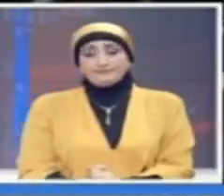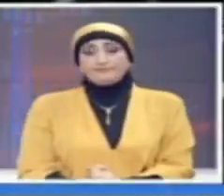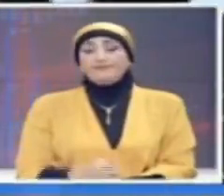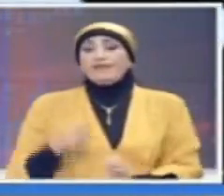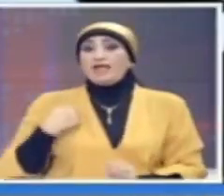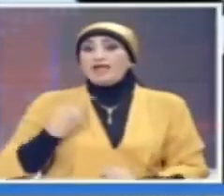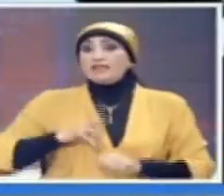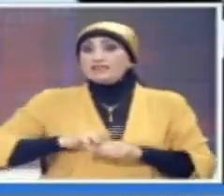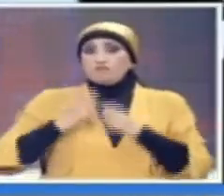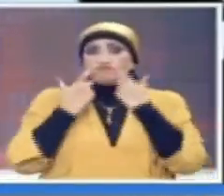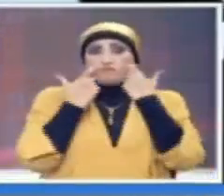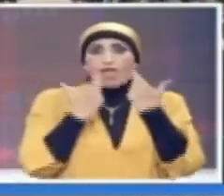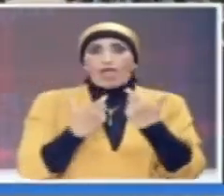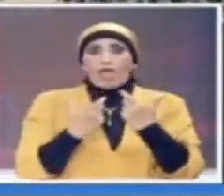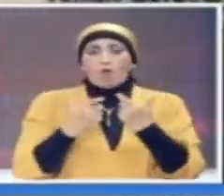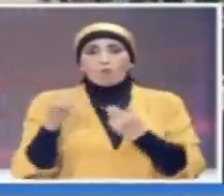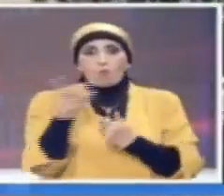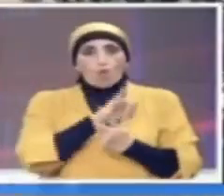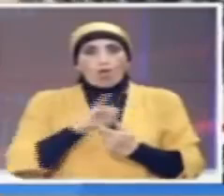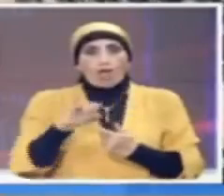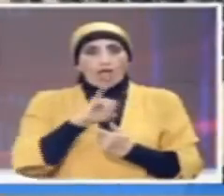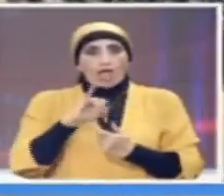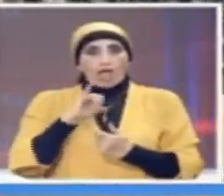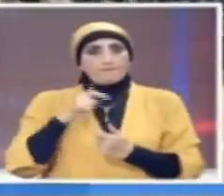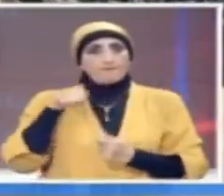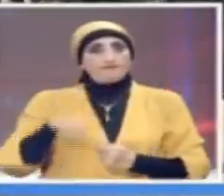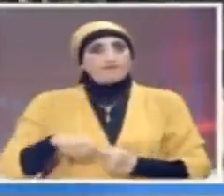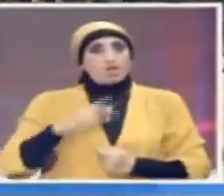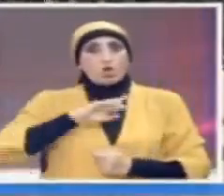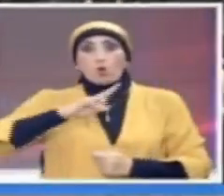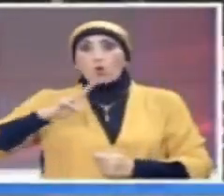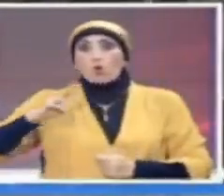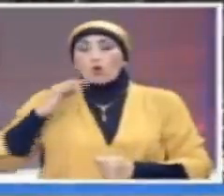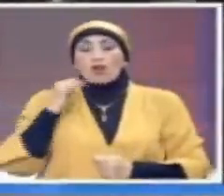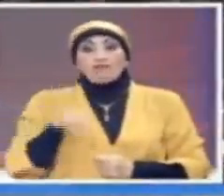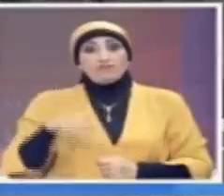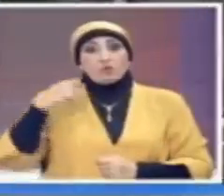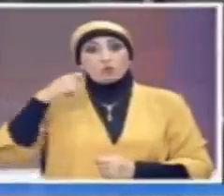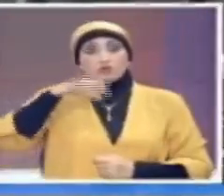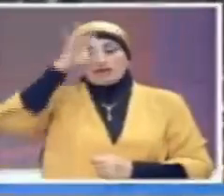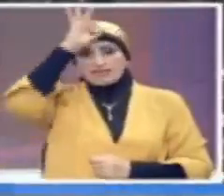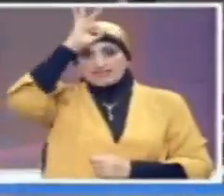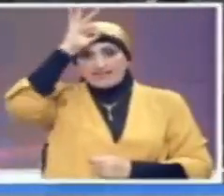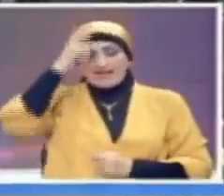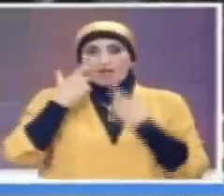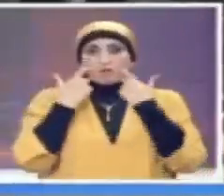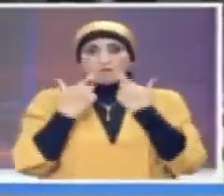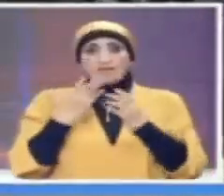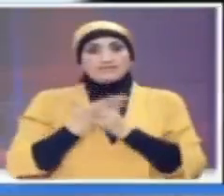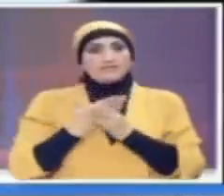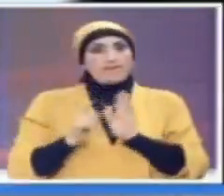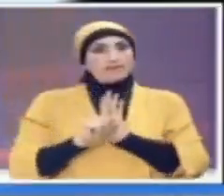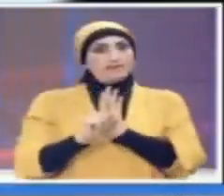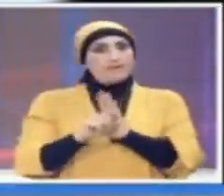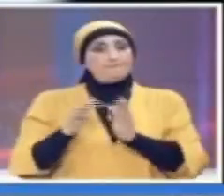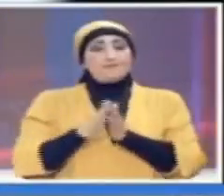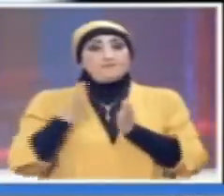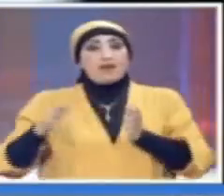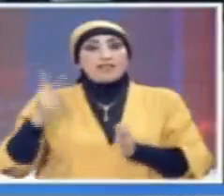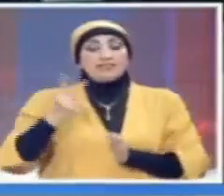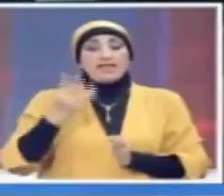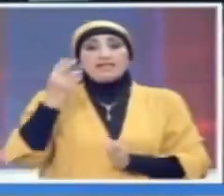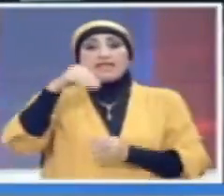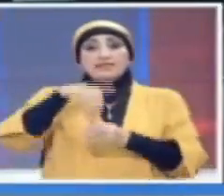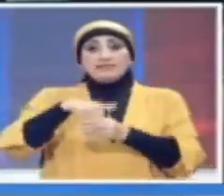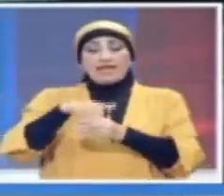استنفار وتأهب ودرجة عالية من الجاهزية في صفوف أجهزة وزارة الداخلية لتأمين المرحلة الثانية من انتخابات